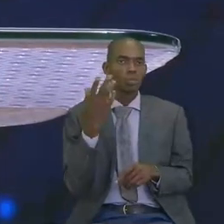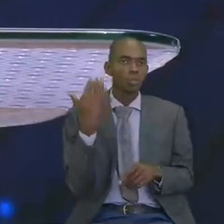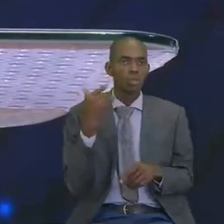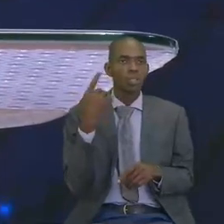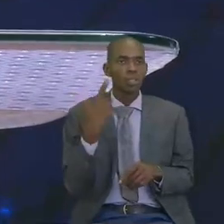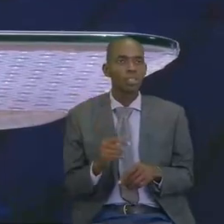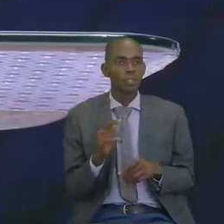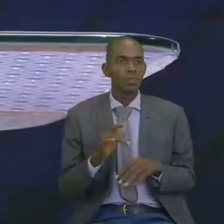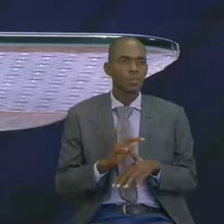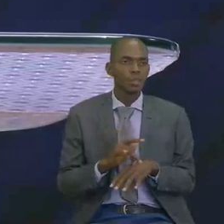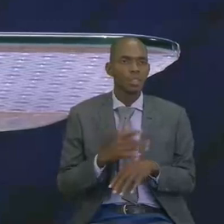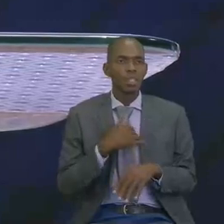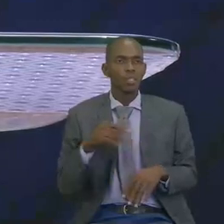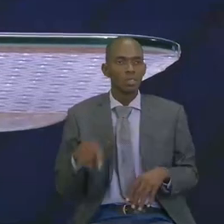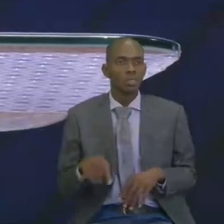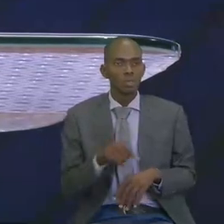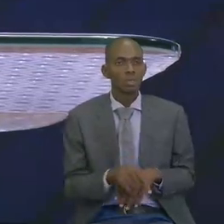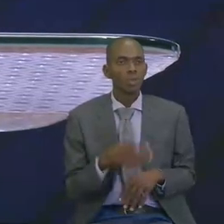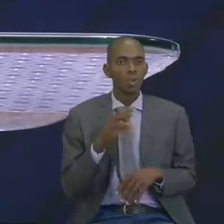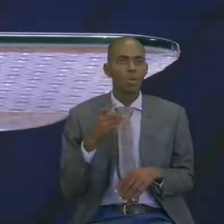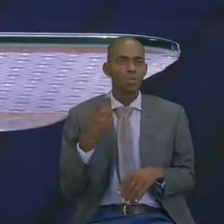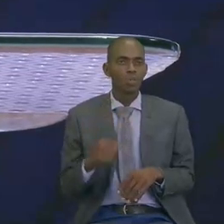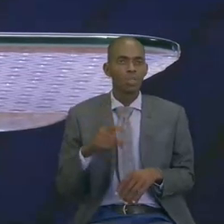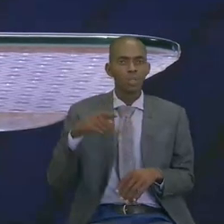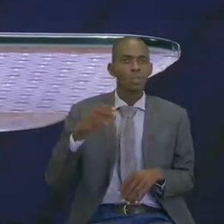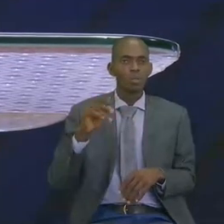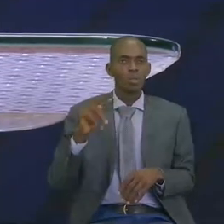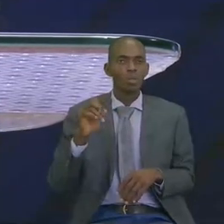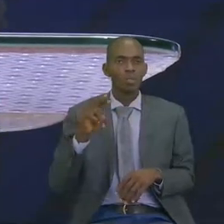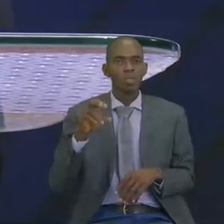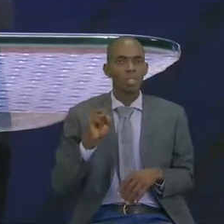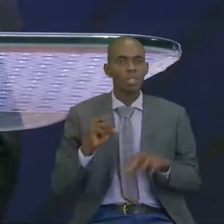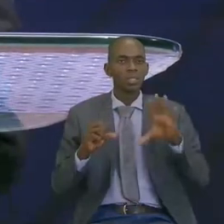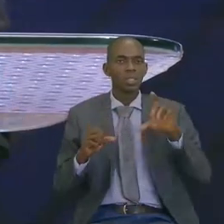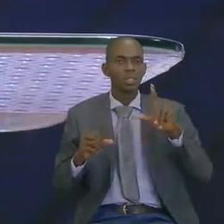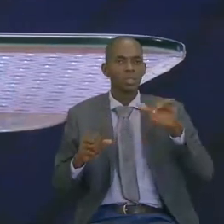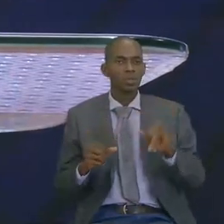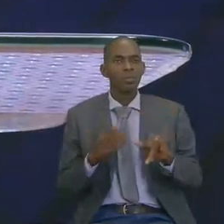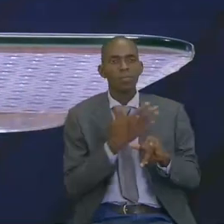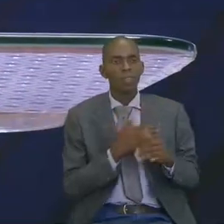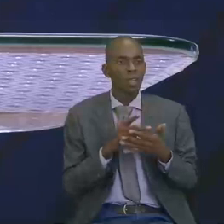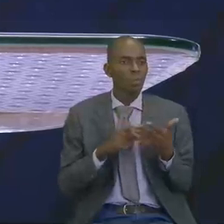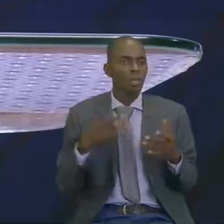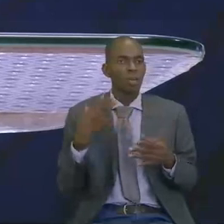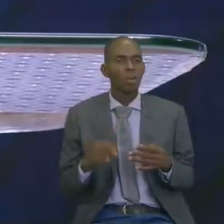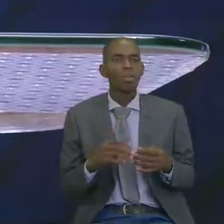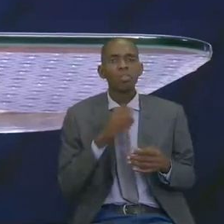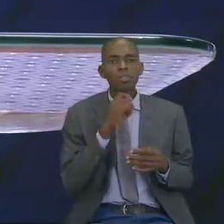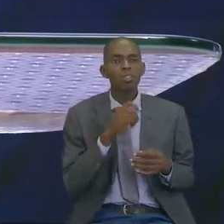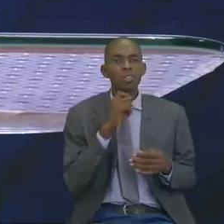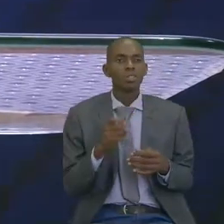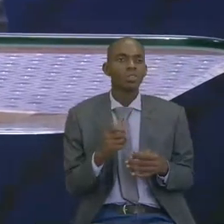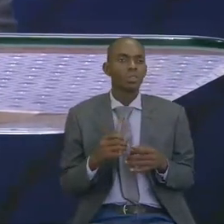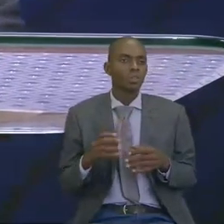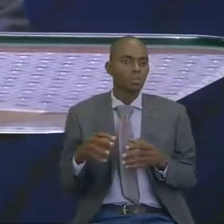les pieds et les orteils, en partie d'argile de potier et en partie de fer,